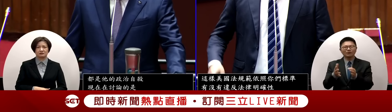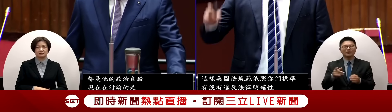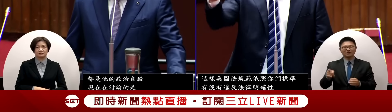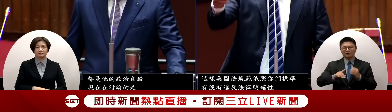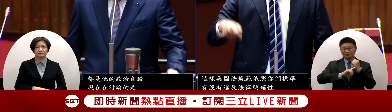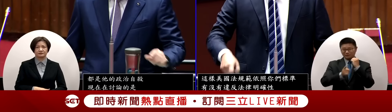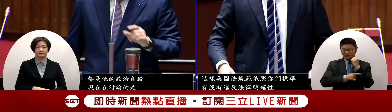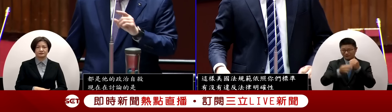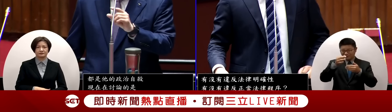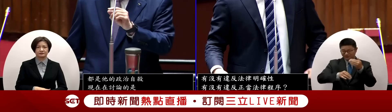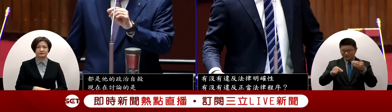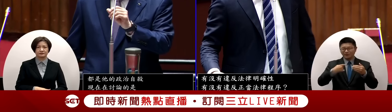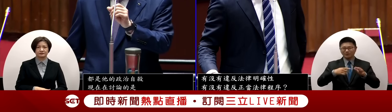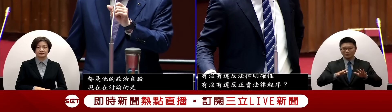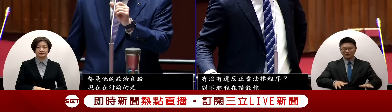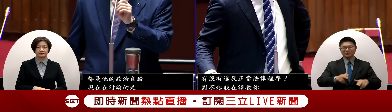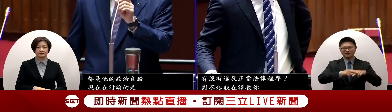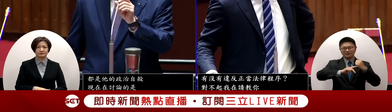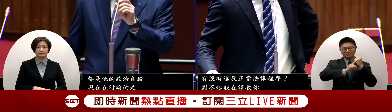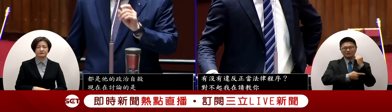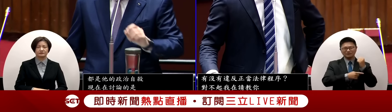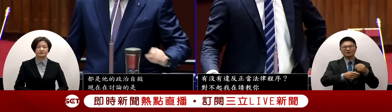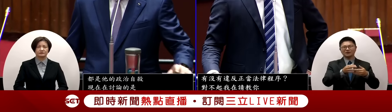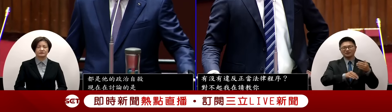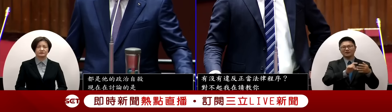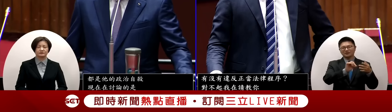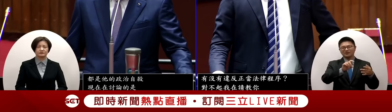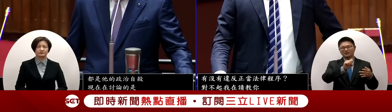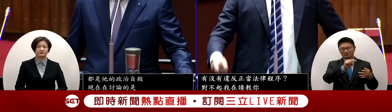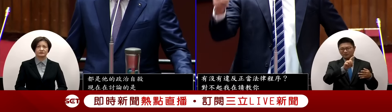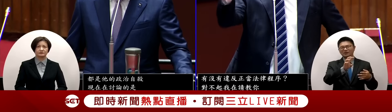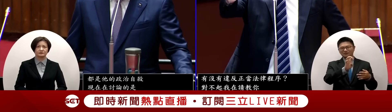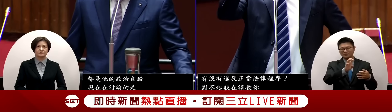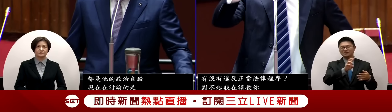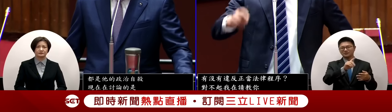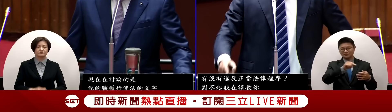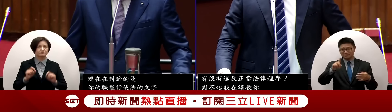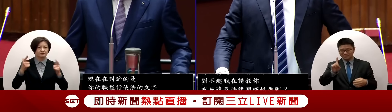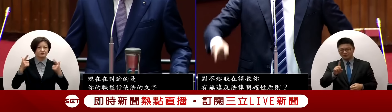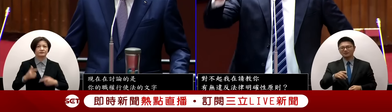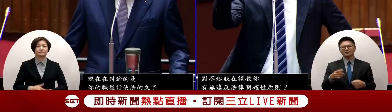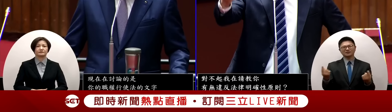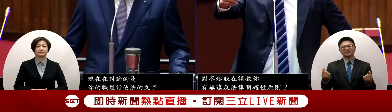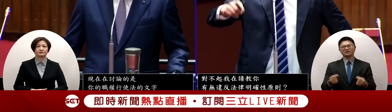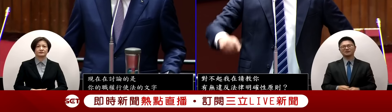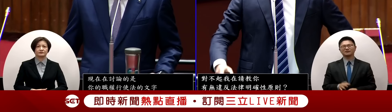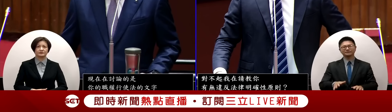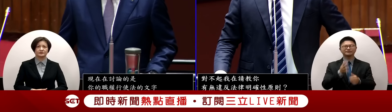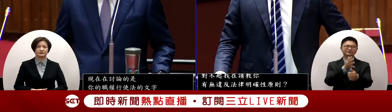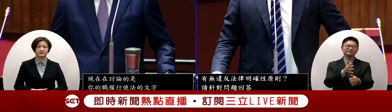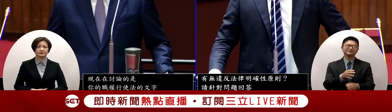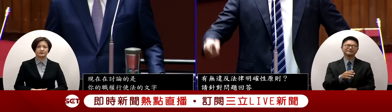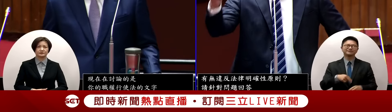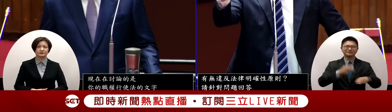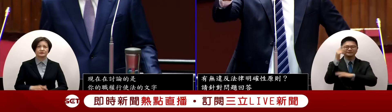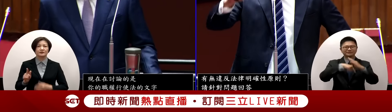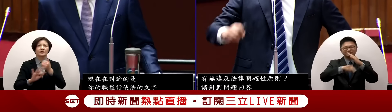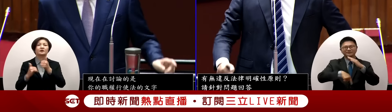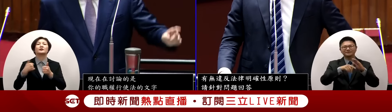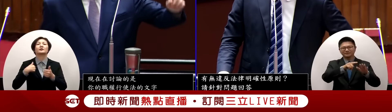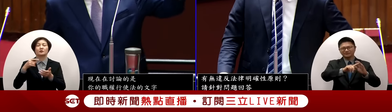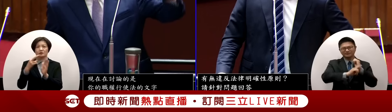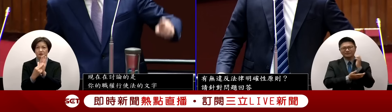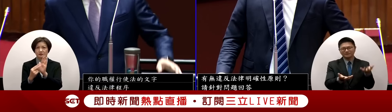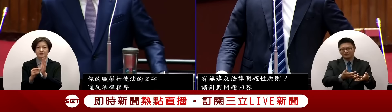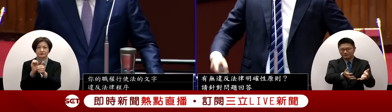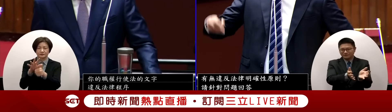件跟我们写在刑法144条之一就一模一样嘛，所以我才问你嘛。依照你们行政院法务部，